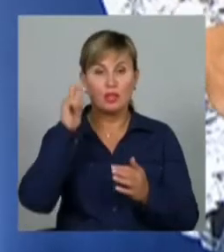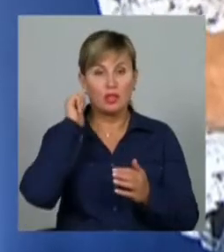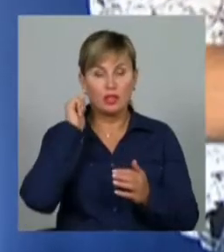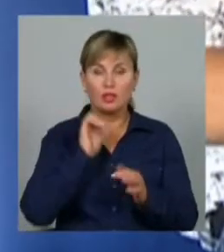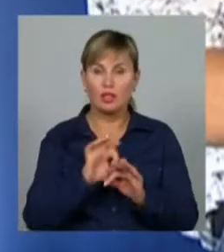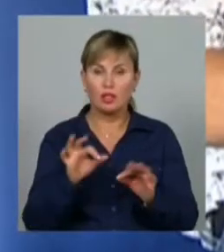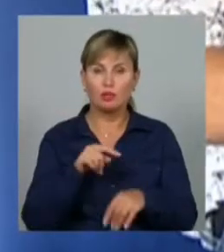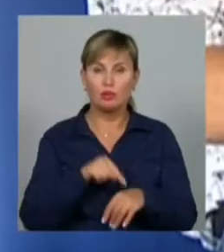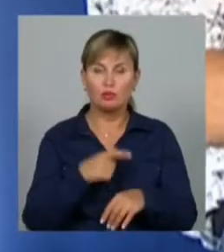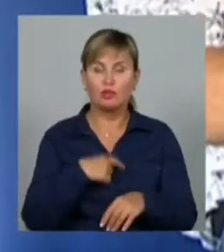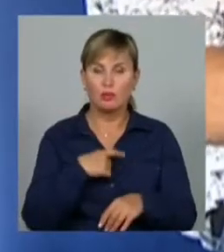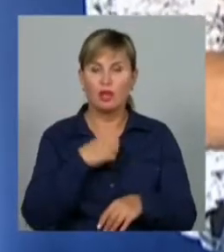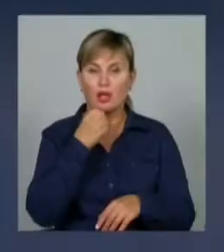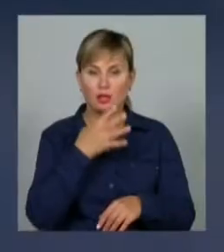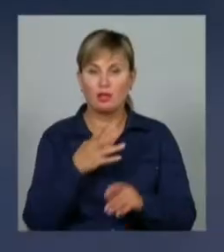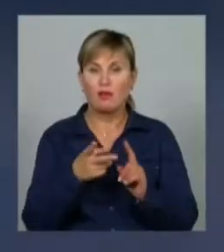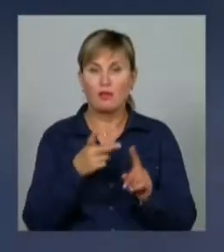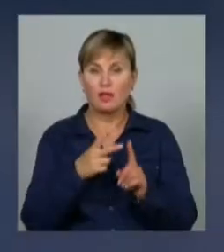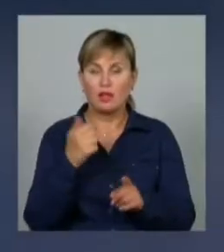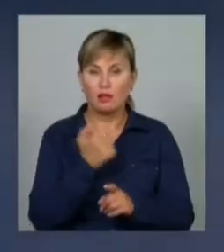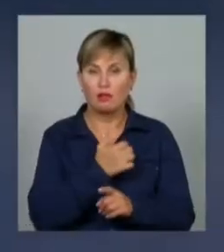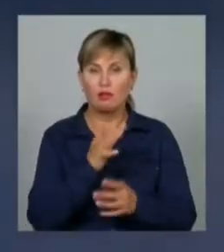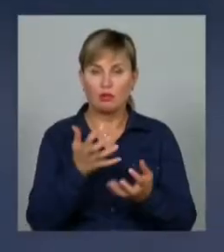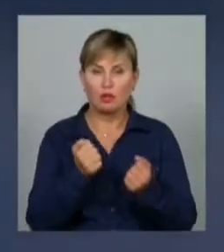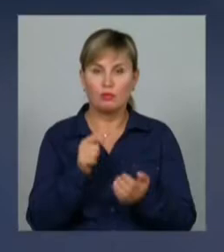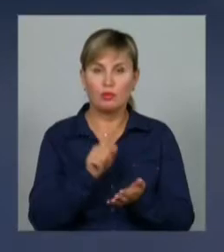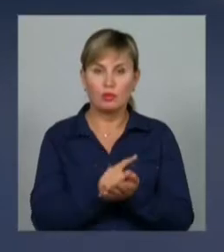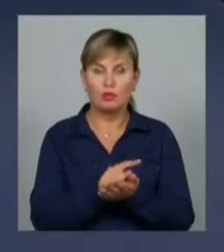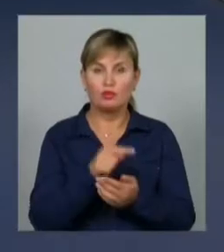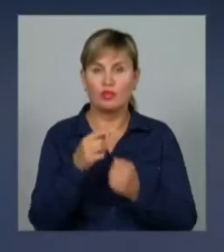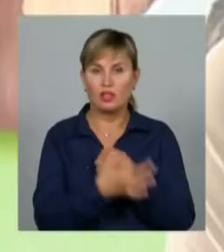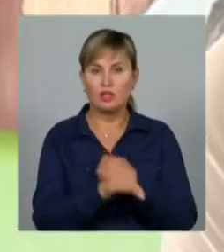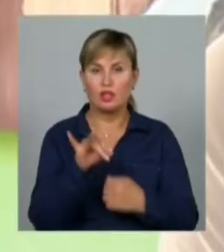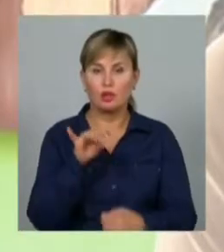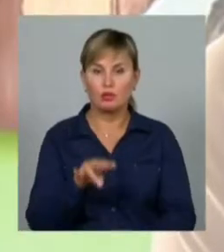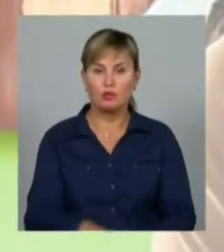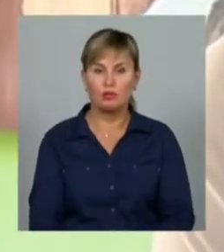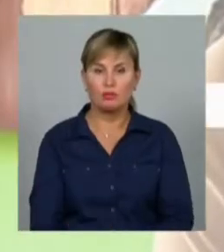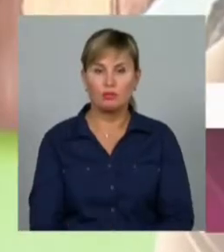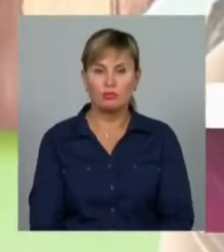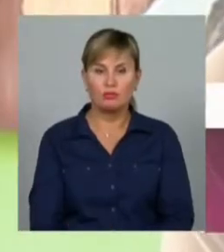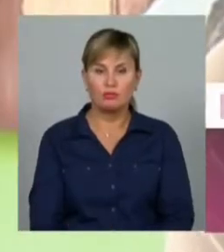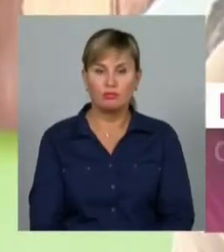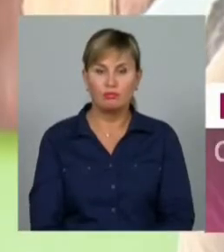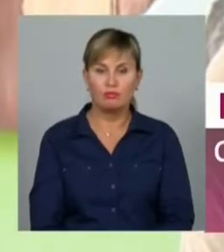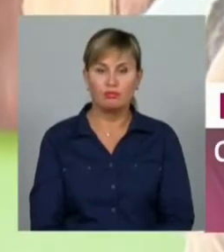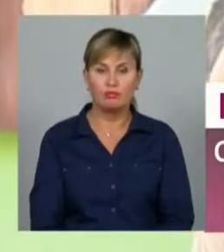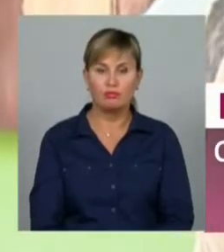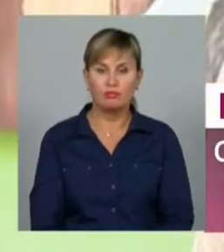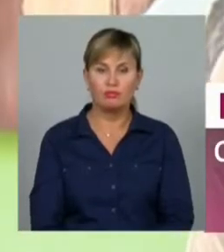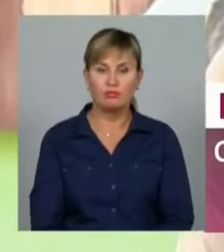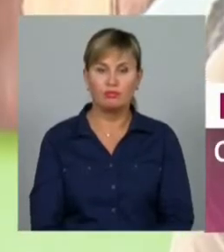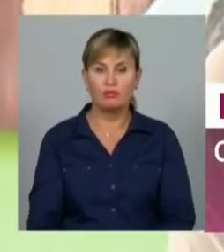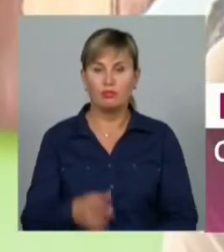делится чувствует себя хорошо второй компонент вакцины пенсионеры должны получить в конце июня мой брат проходил исследования он участвовал